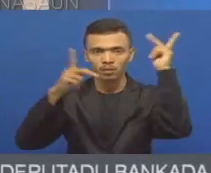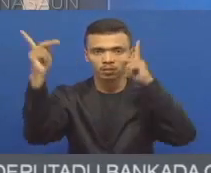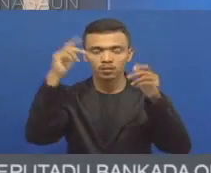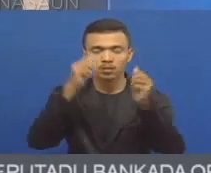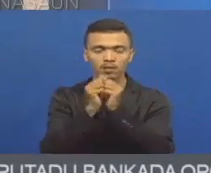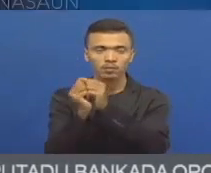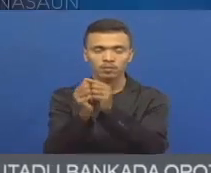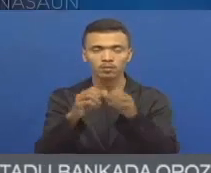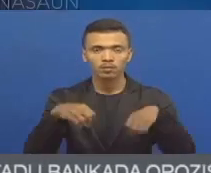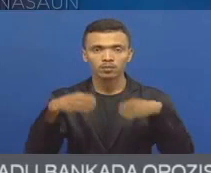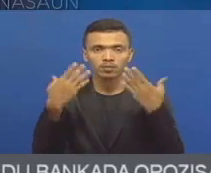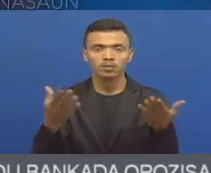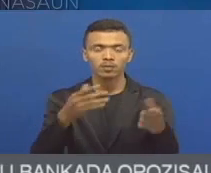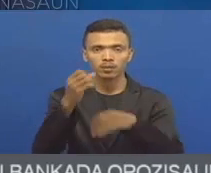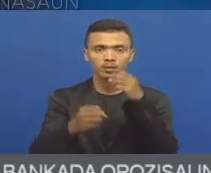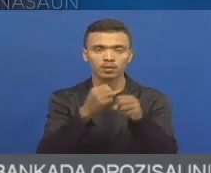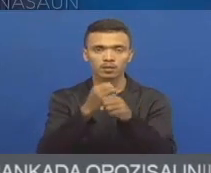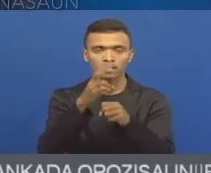iha tinan koto ita konsege